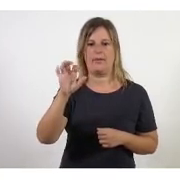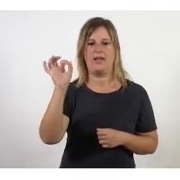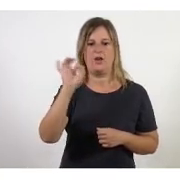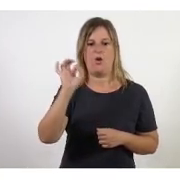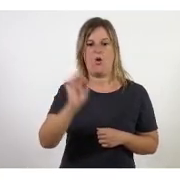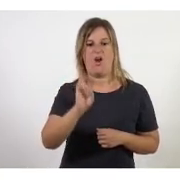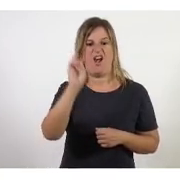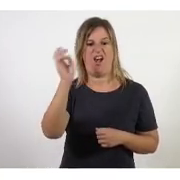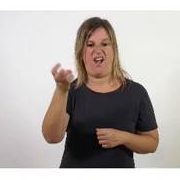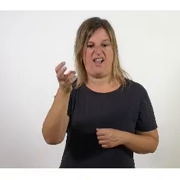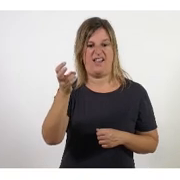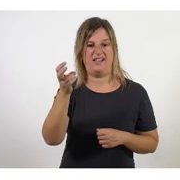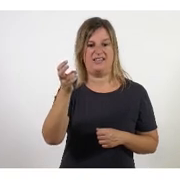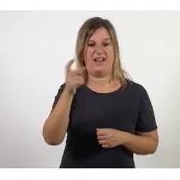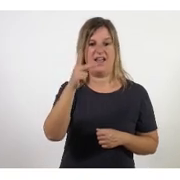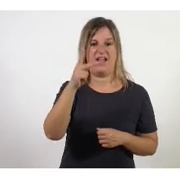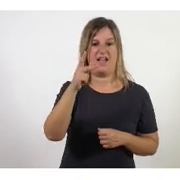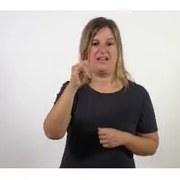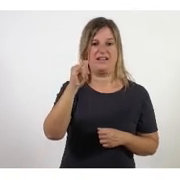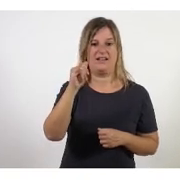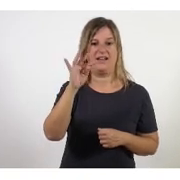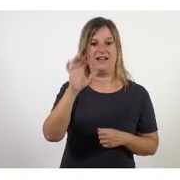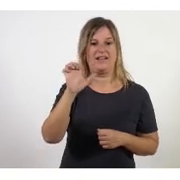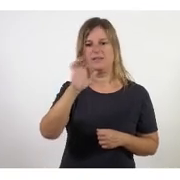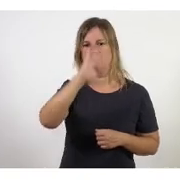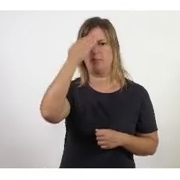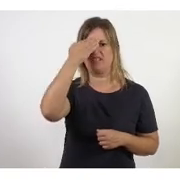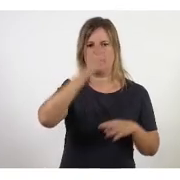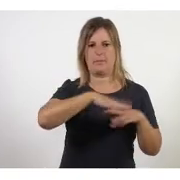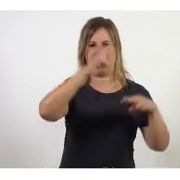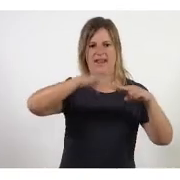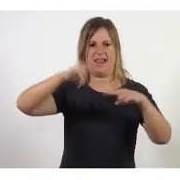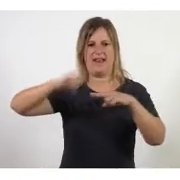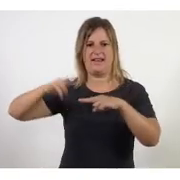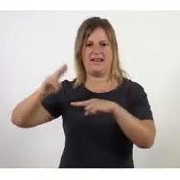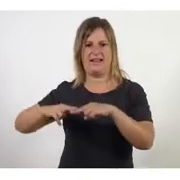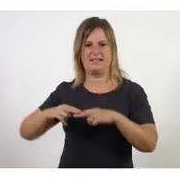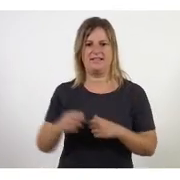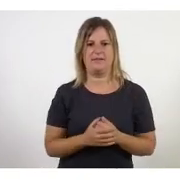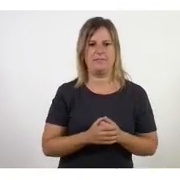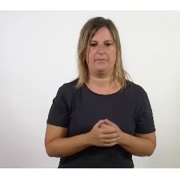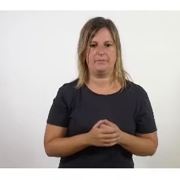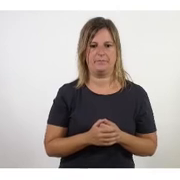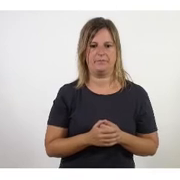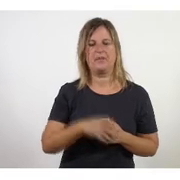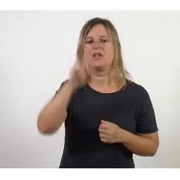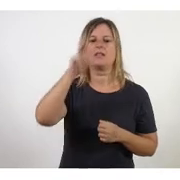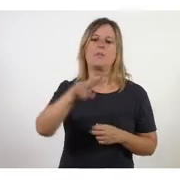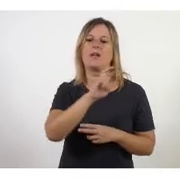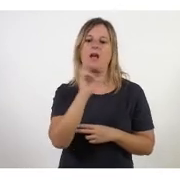són les dues maneres bàsiques d'enganxar clips. Després hi ha altres tipus de...